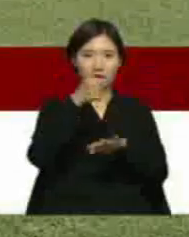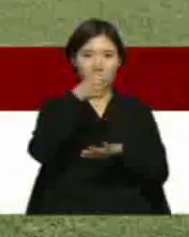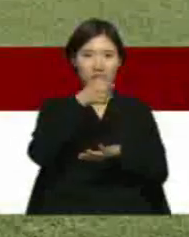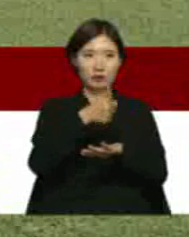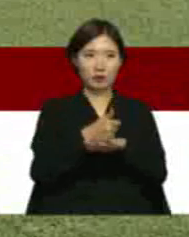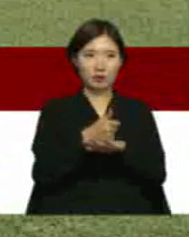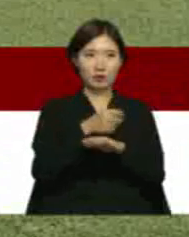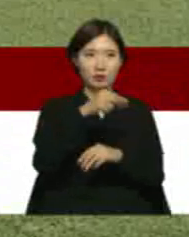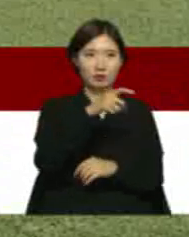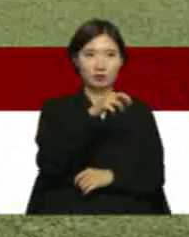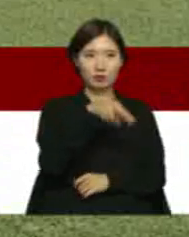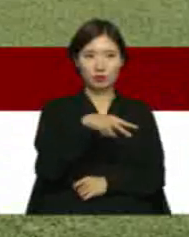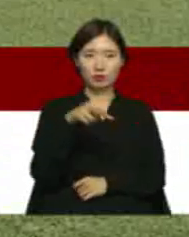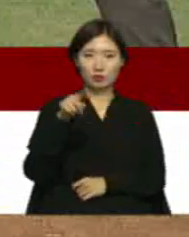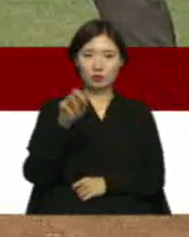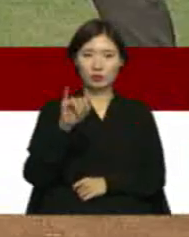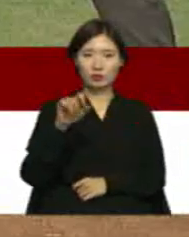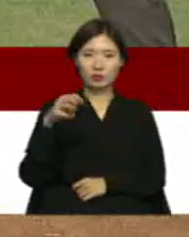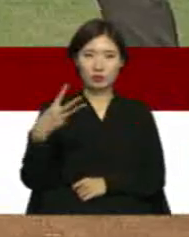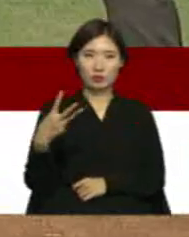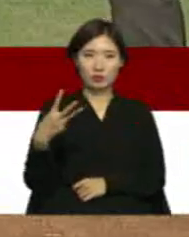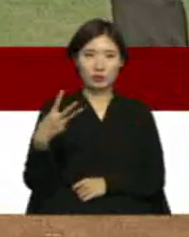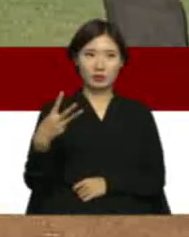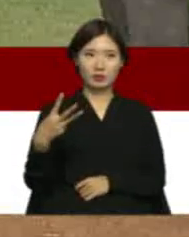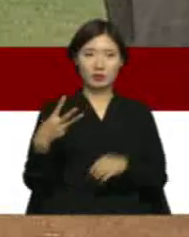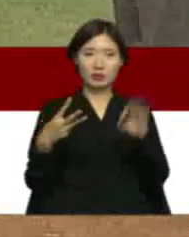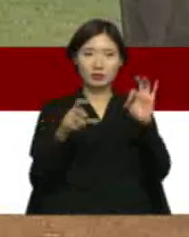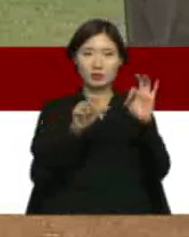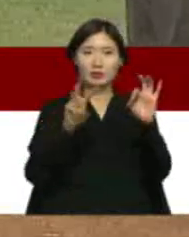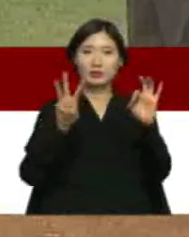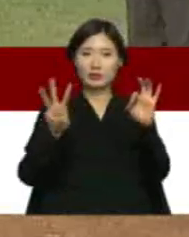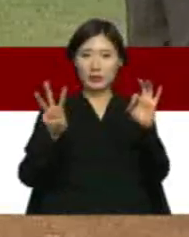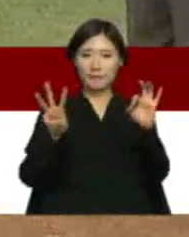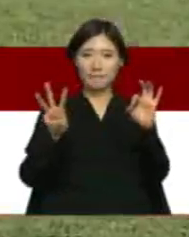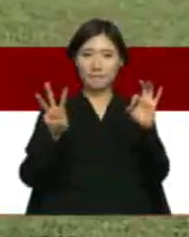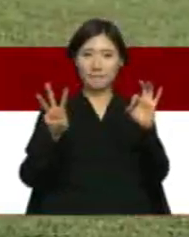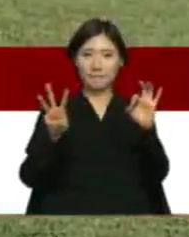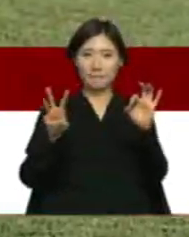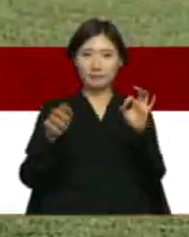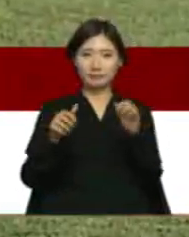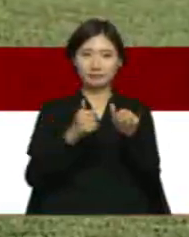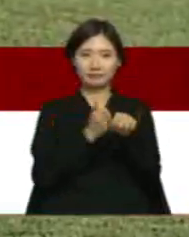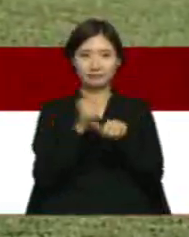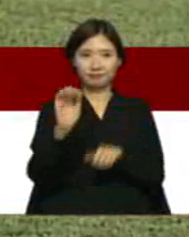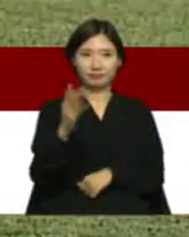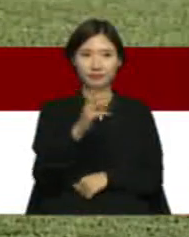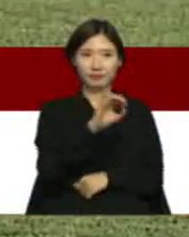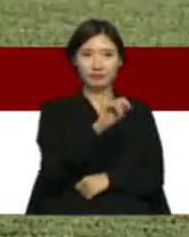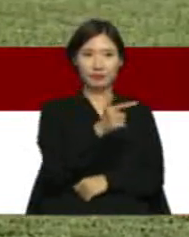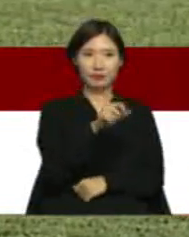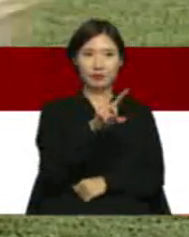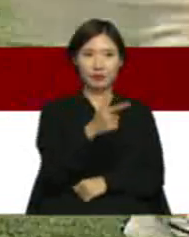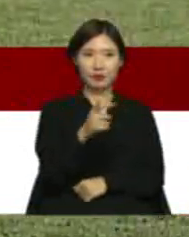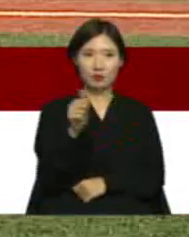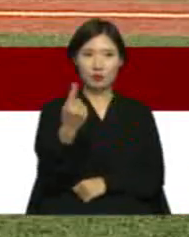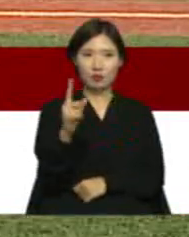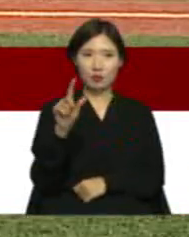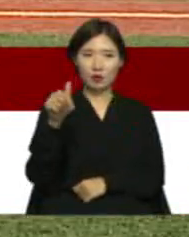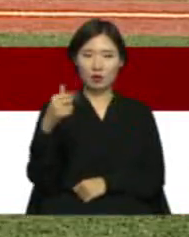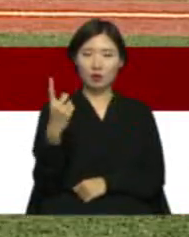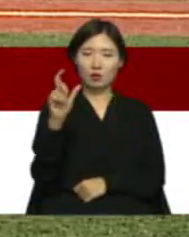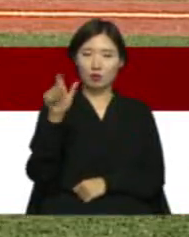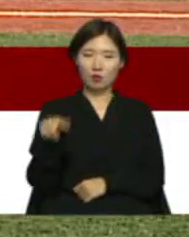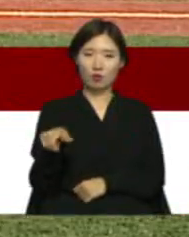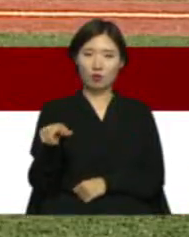4일에 있었던 수유와 상일의 경기는 수유가 상일을 10대 3으로 제압했습니다. 인원과 화곡의 경기에선